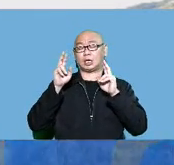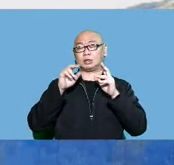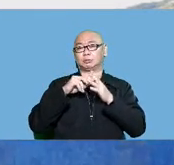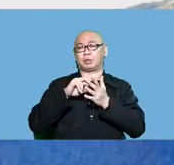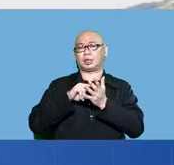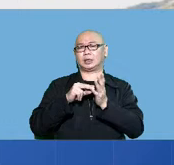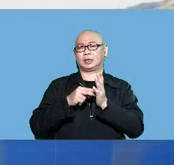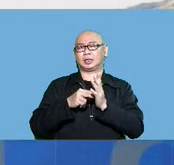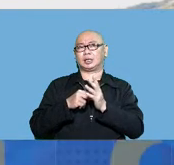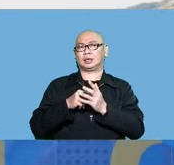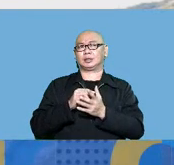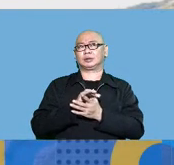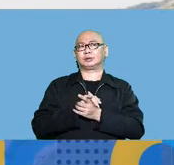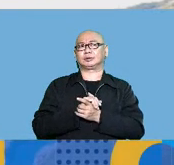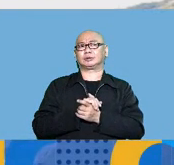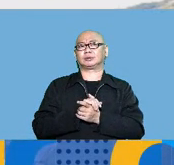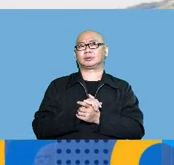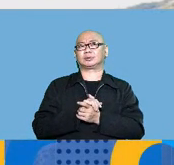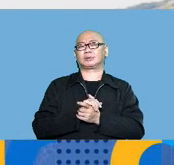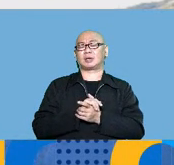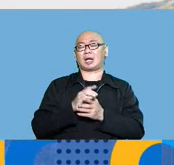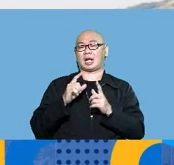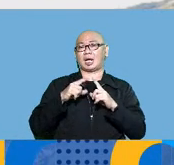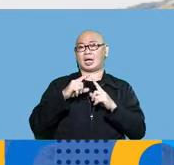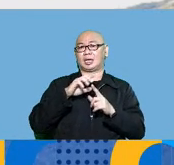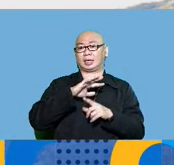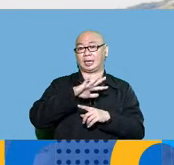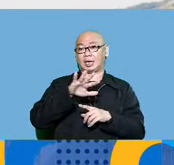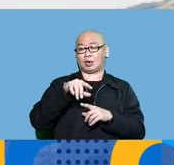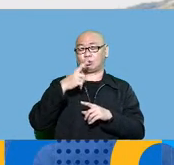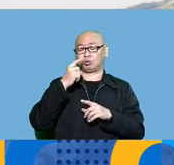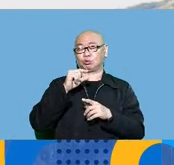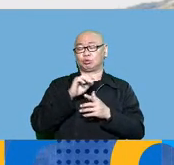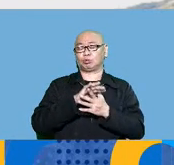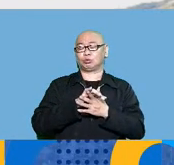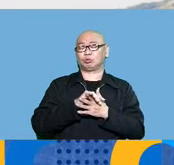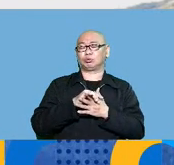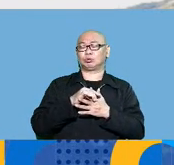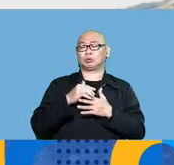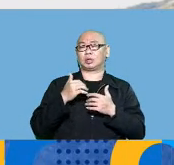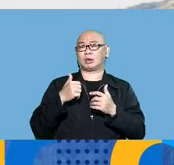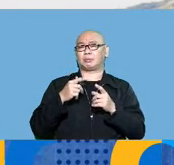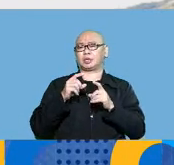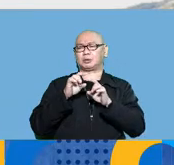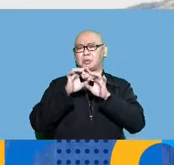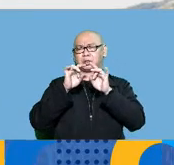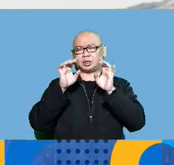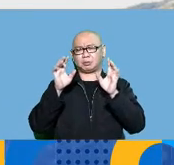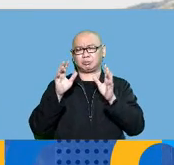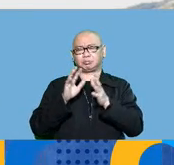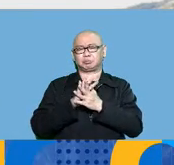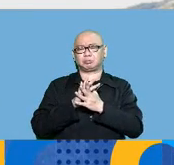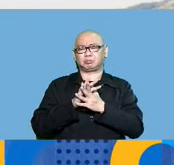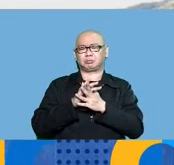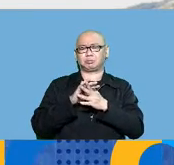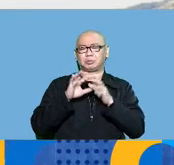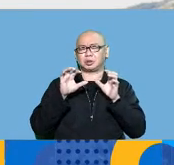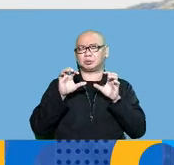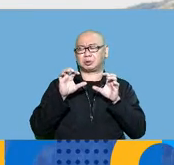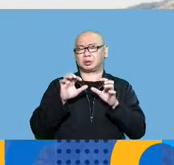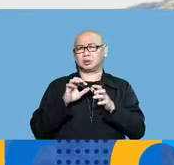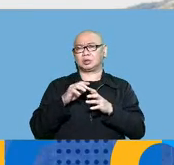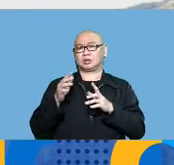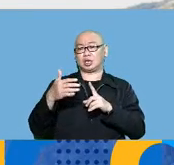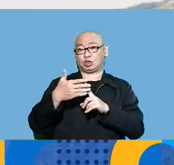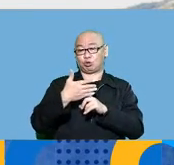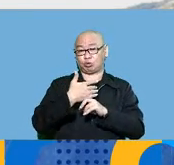AZ Alliance for Zero Extinction Area dan karena sebagai habitat berbagai spesies yang dilindungi. Dan